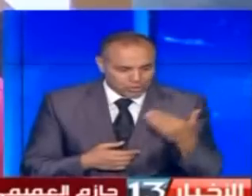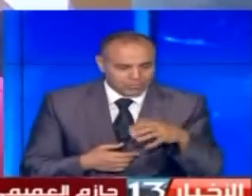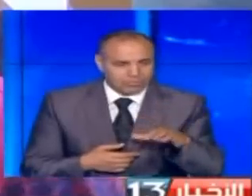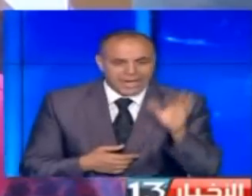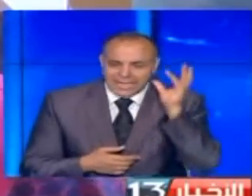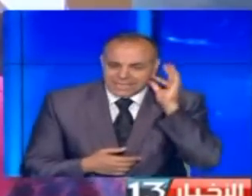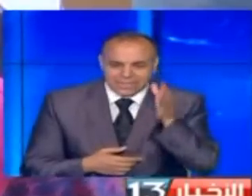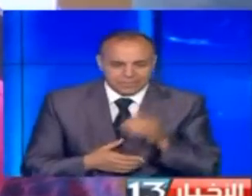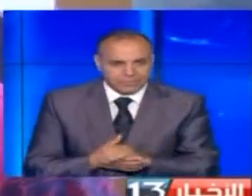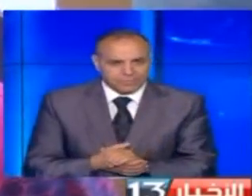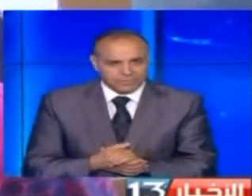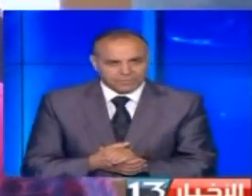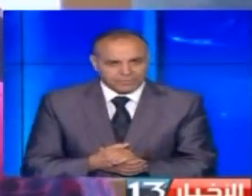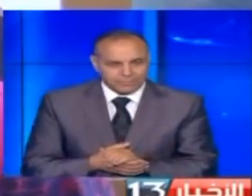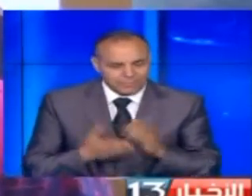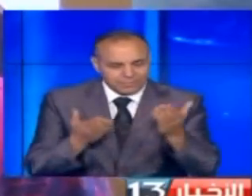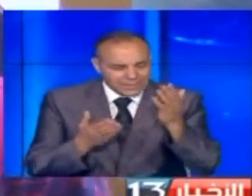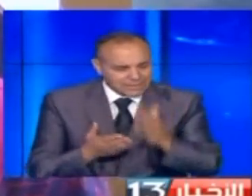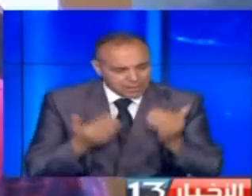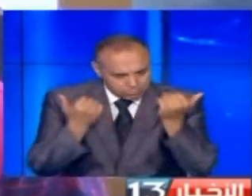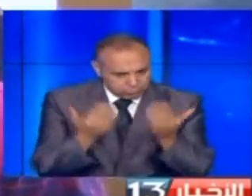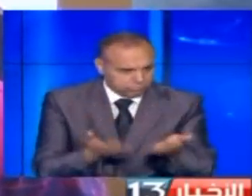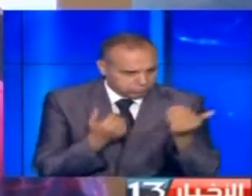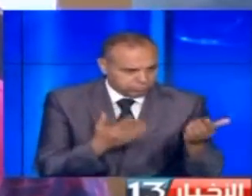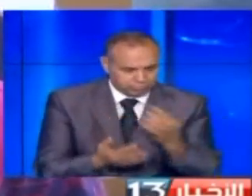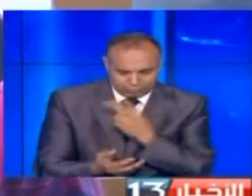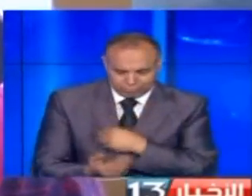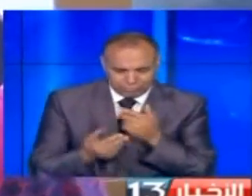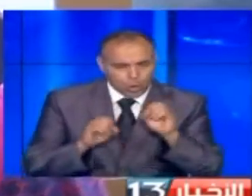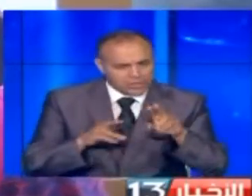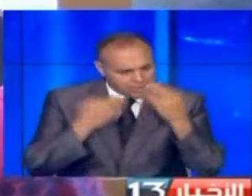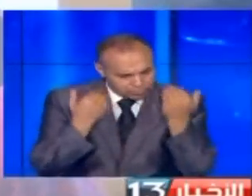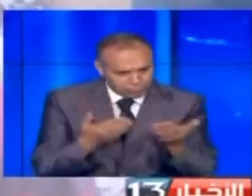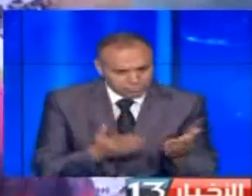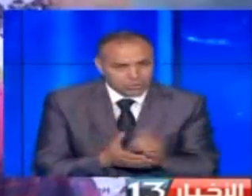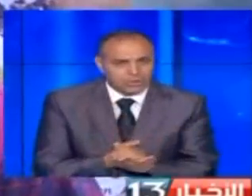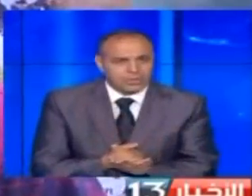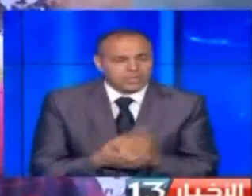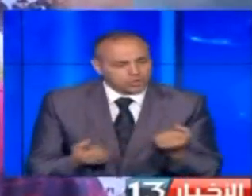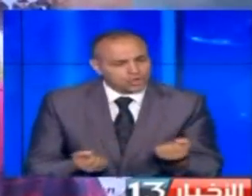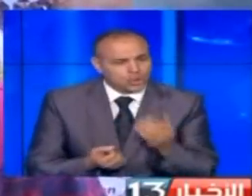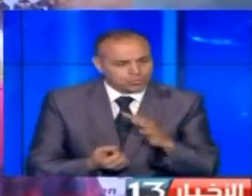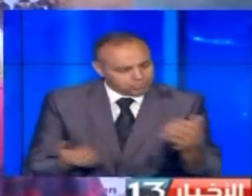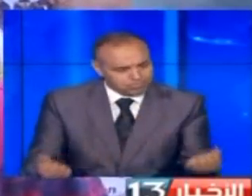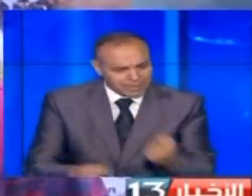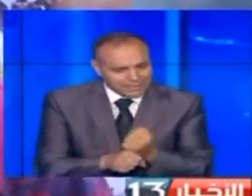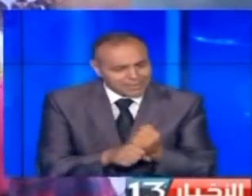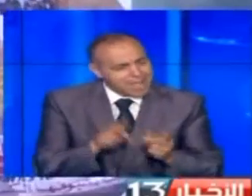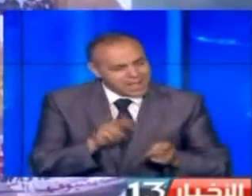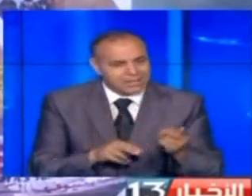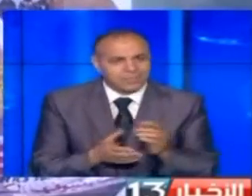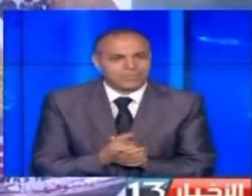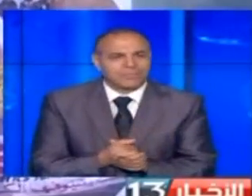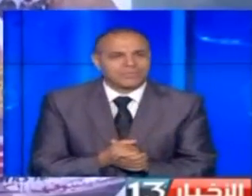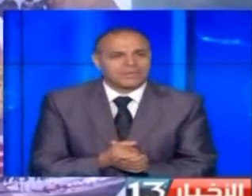متاع القصرين باش كرموا تلامذة، باش كرموا الأساتذة، باش كرموا أولياء، وشجعوا تلامذة باش يزيد تألق وتميزوا.